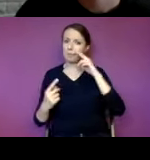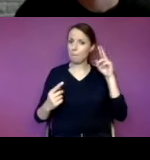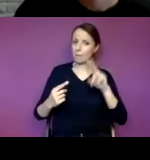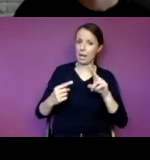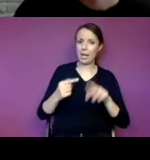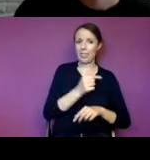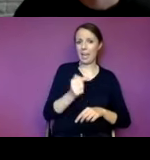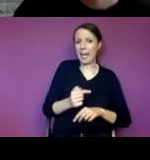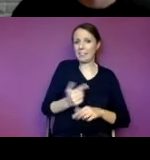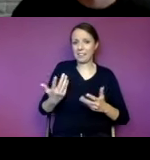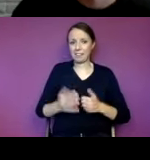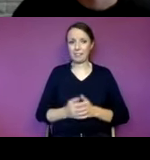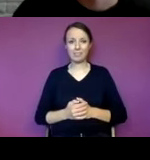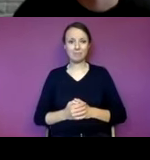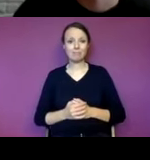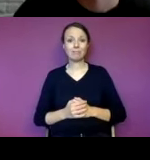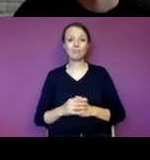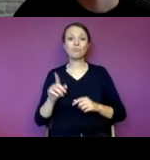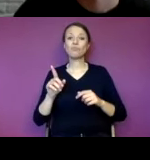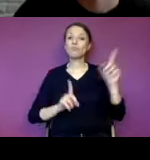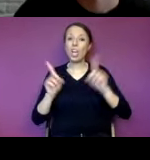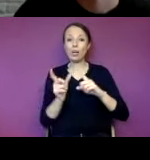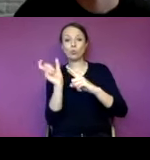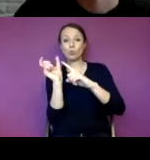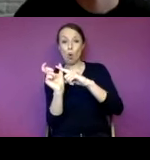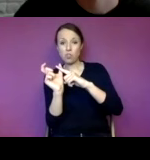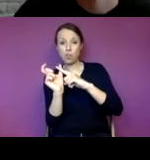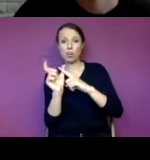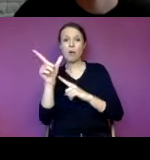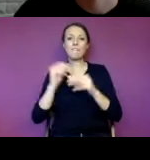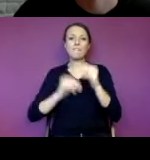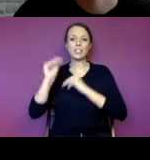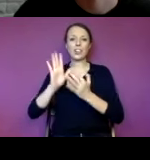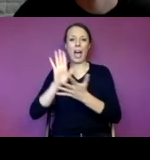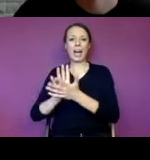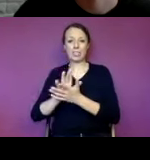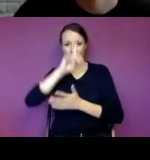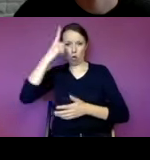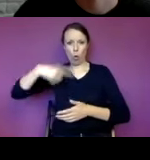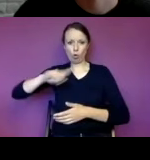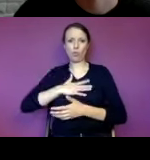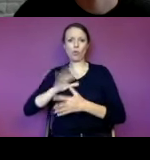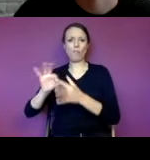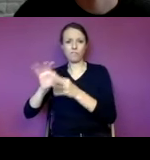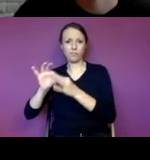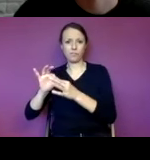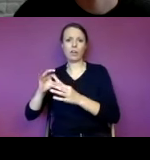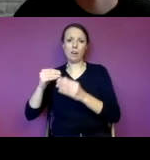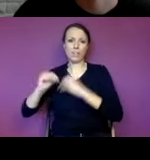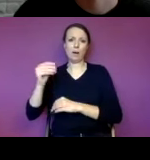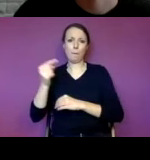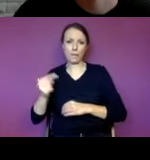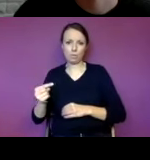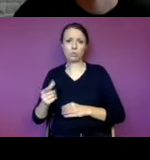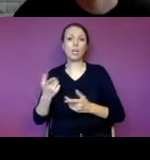prostu pewne pojęcie nie wiadomo dlaczego nabiera takich pejoratywnych cech. Prawda? No, zresztą to już Państwo mówili, że pojęcie wsi